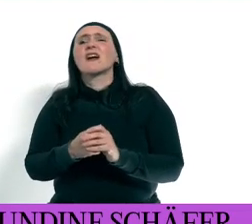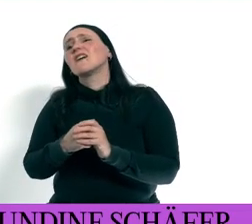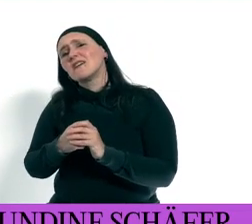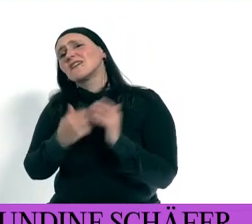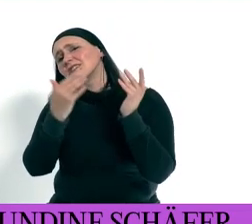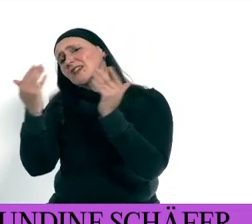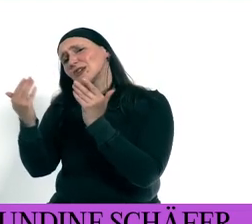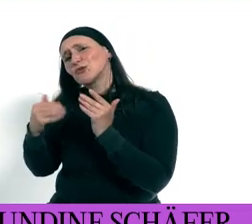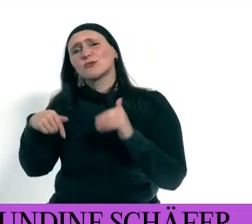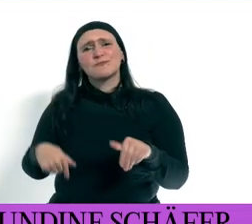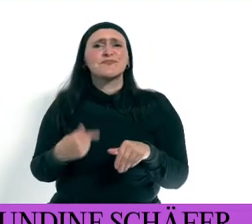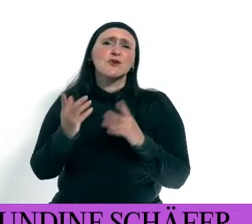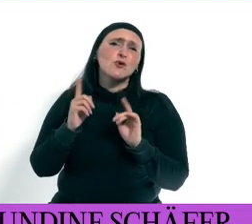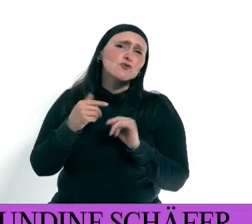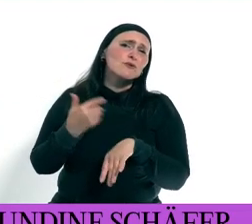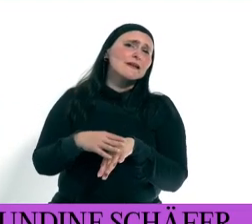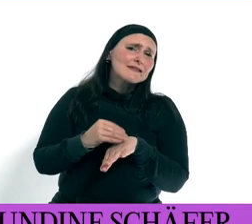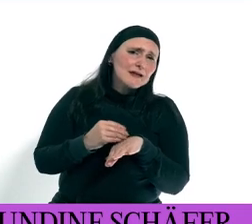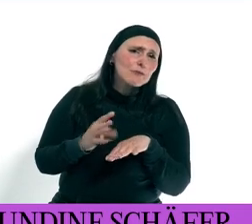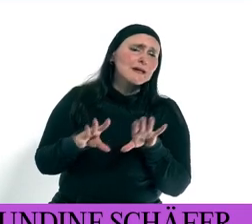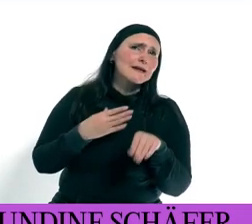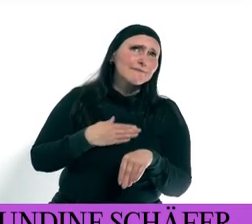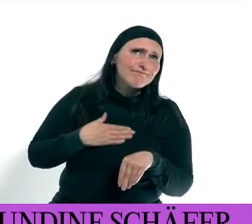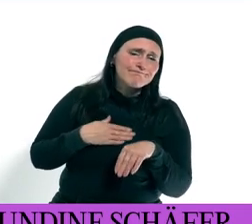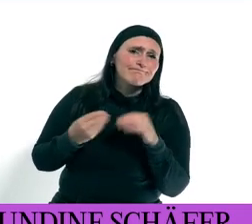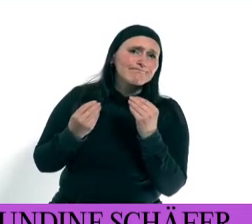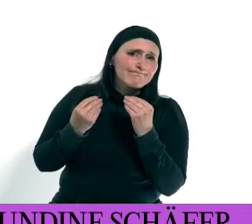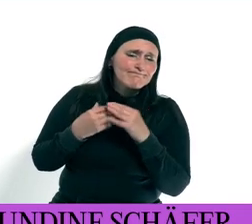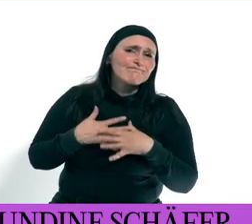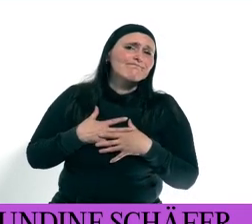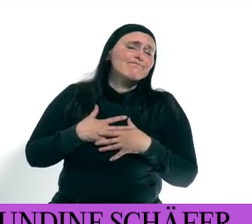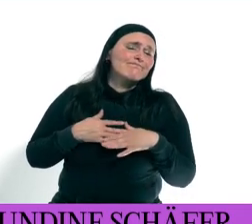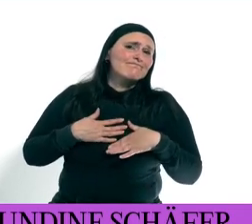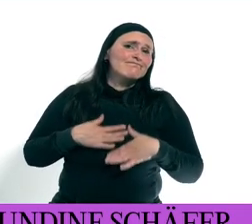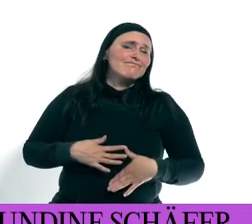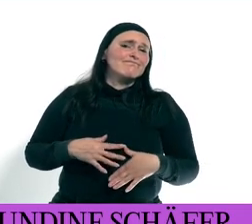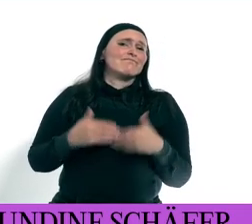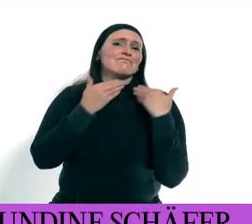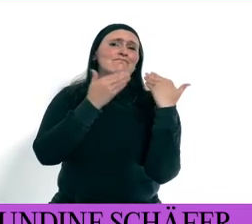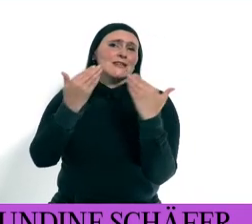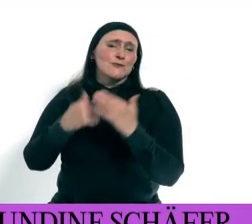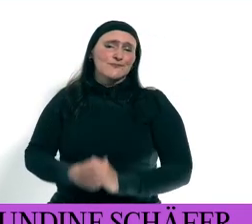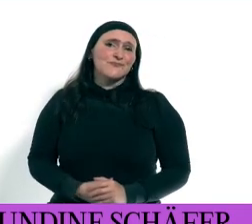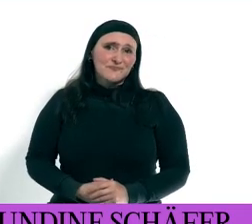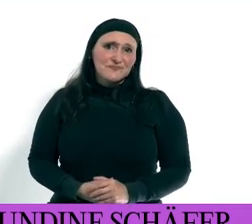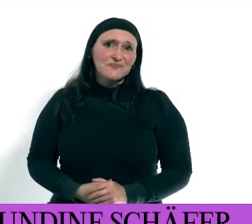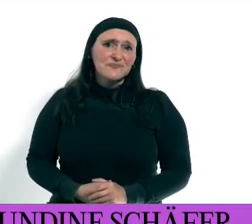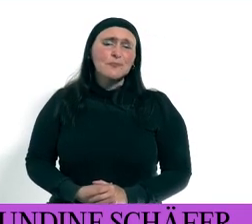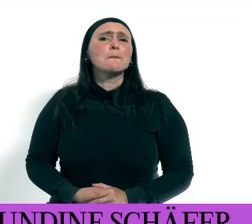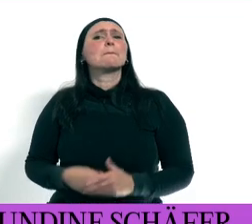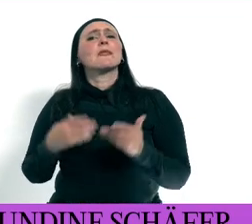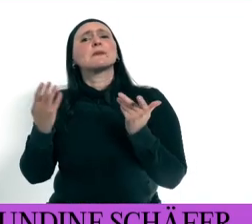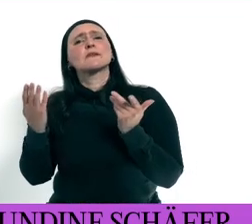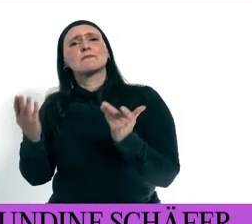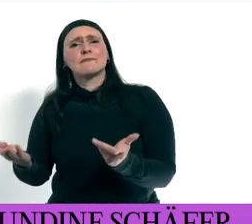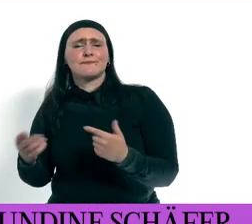Danke für die therapeutische Sitzung hier. Right. I mean, the first, let's say the center of our